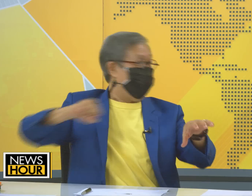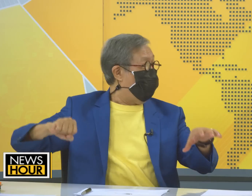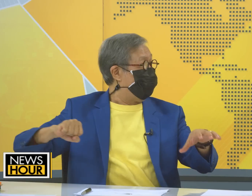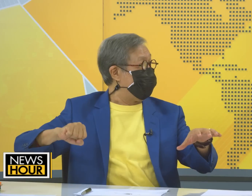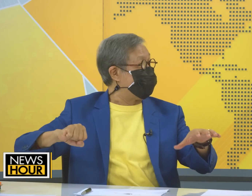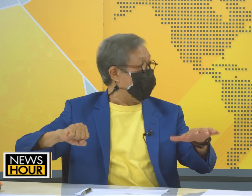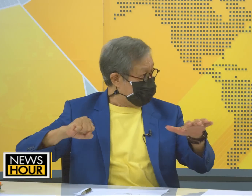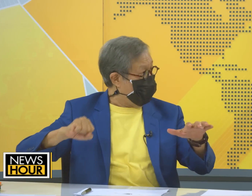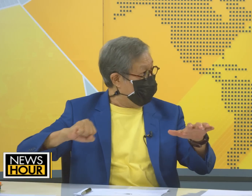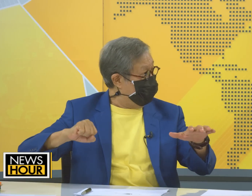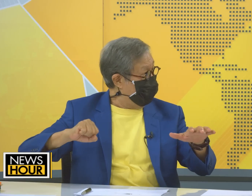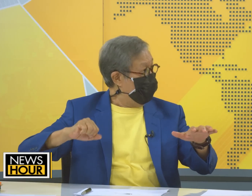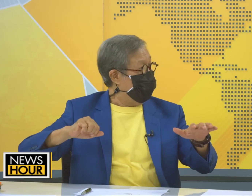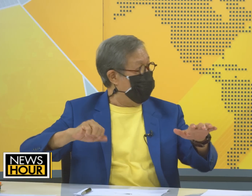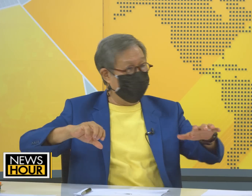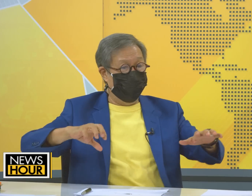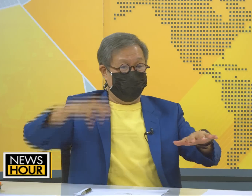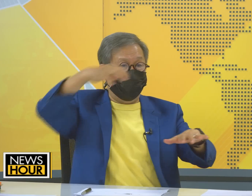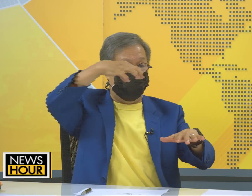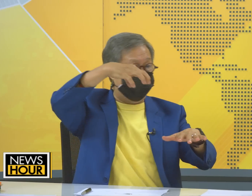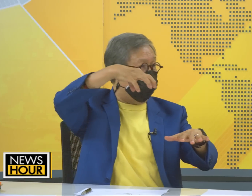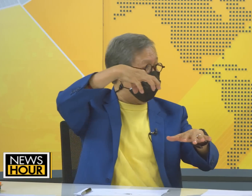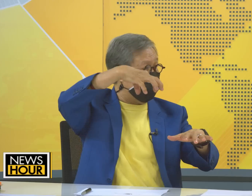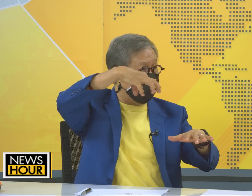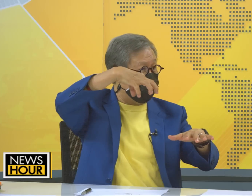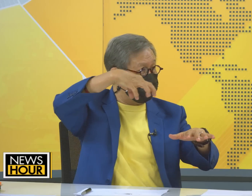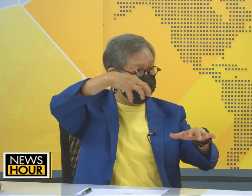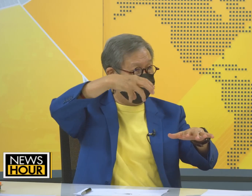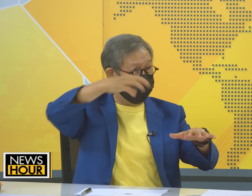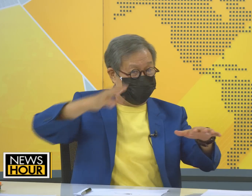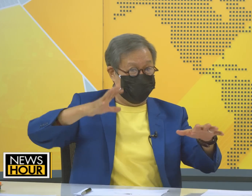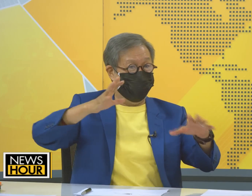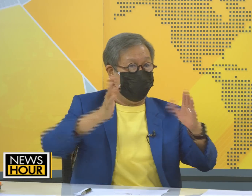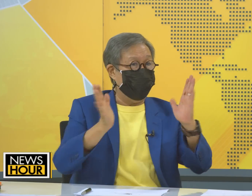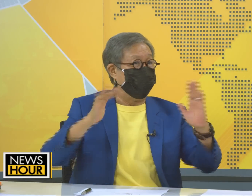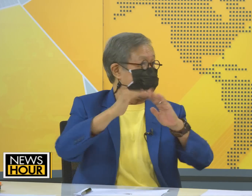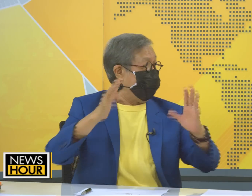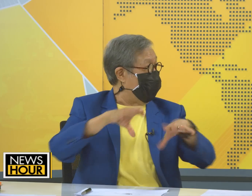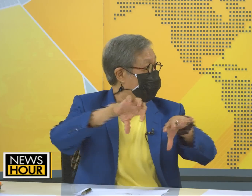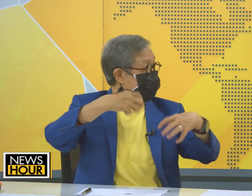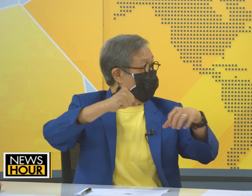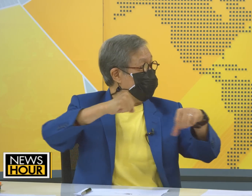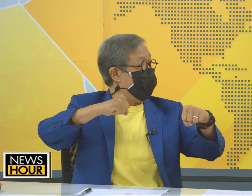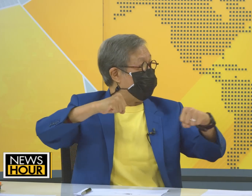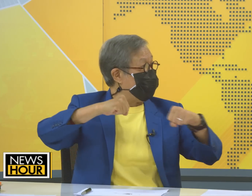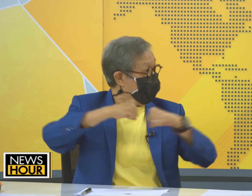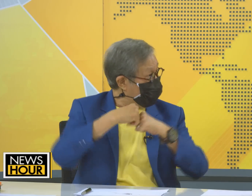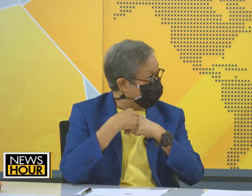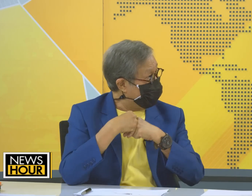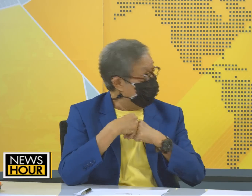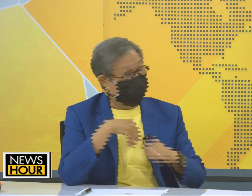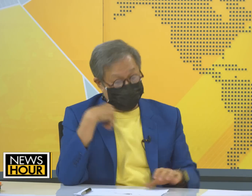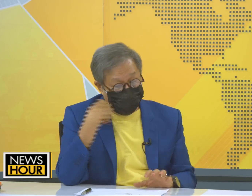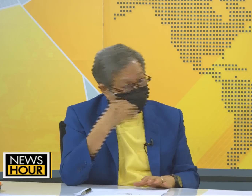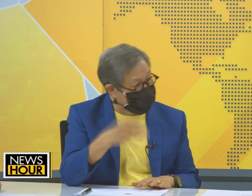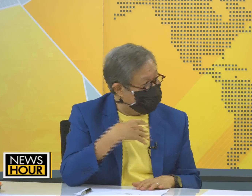ไม่แยกออกมาอสระต่อกันแล้วก็มีอกฑ่ายหนึ ก็คอก็ทำหน้าที่ เขาเรีบรสารงานให้สองอย่างมนไปได้